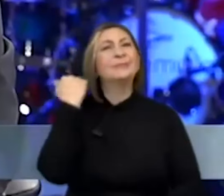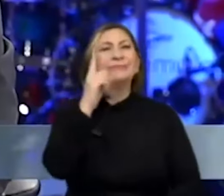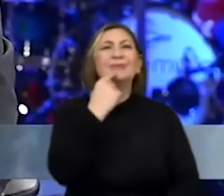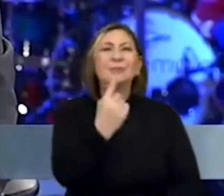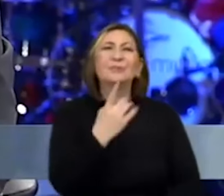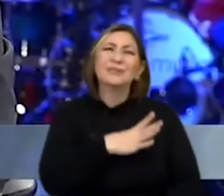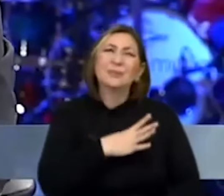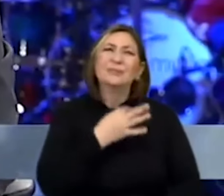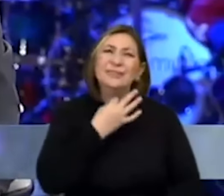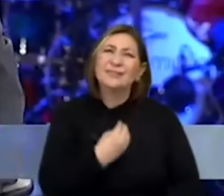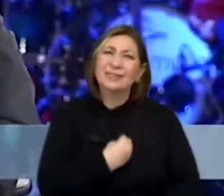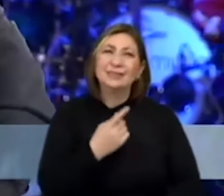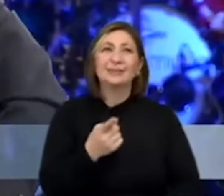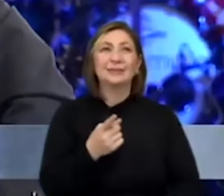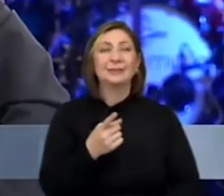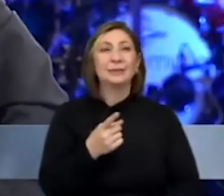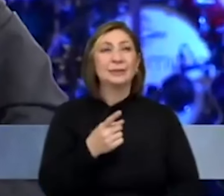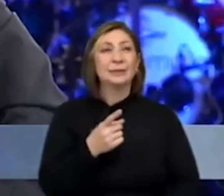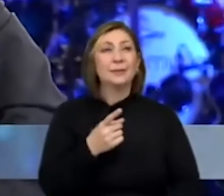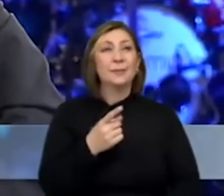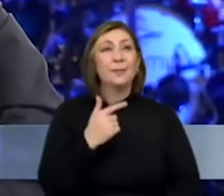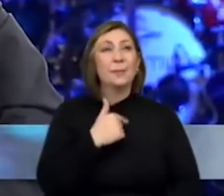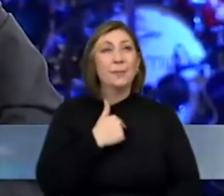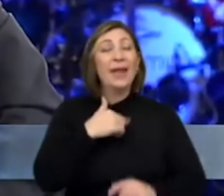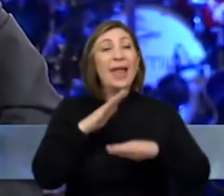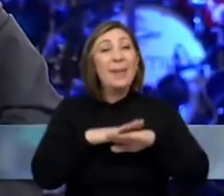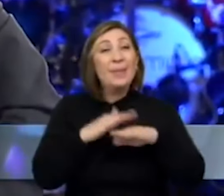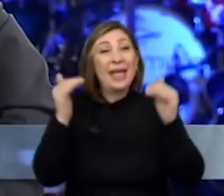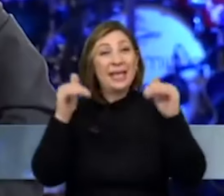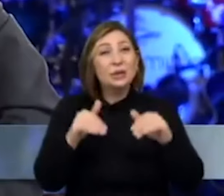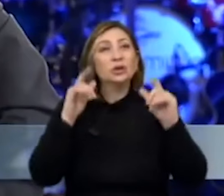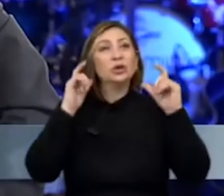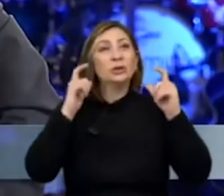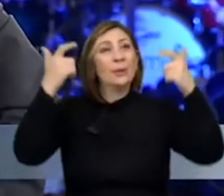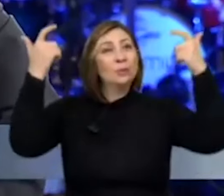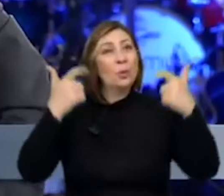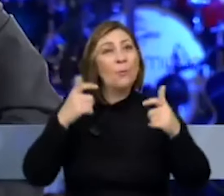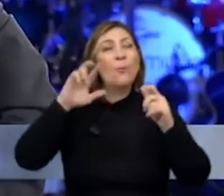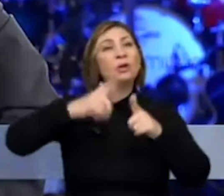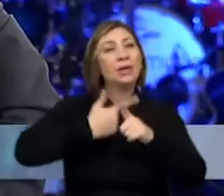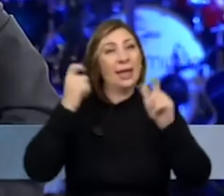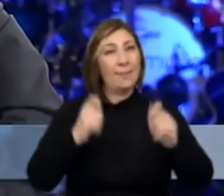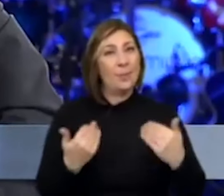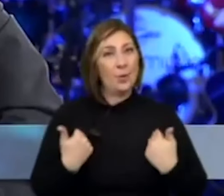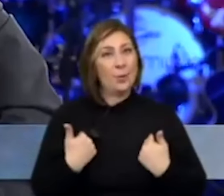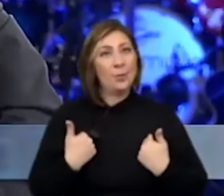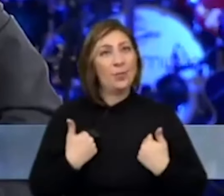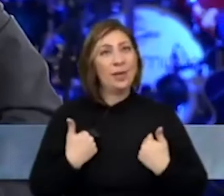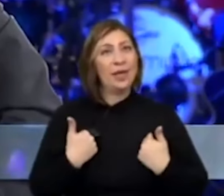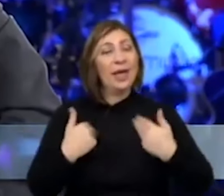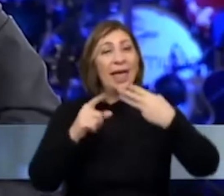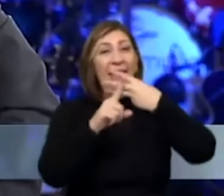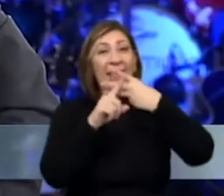söyleyebilir miyim izniniz olursa? Tabii ki. Ben elimden geldiğince sosyal sorumluluk projeleri yapıyorum.